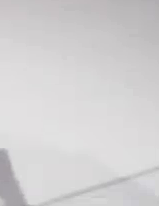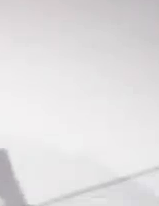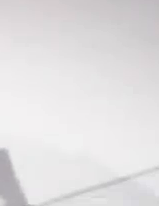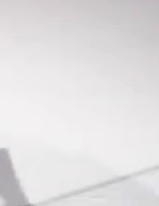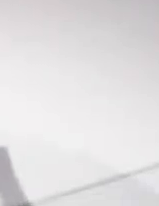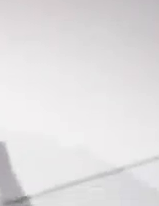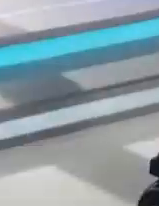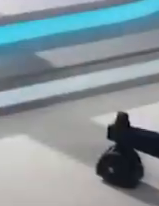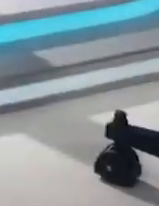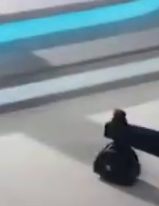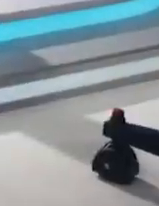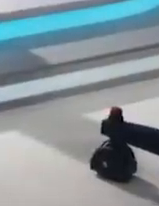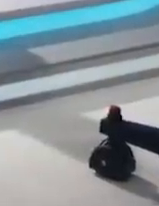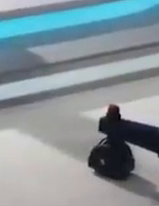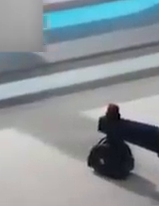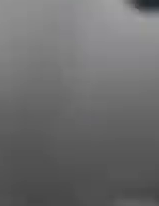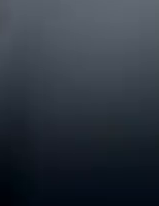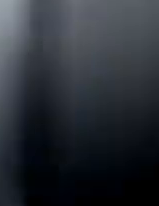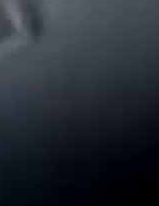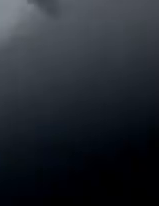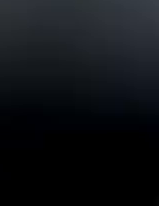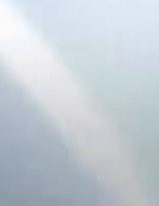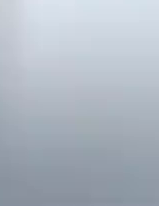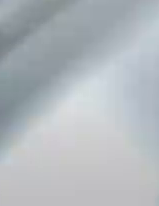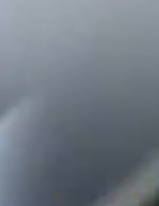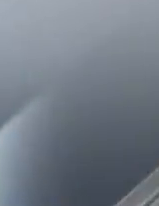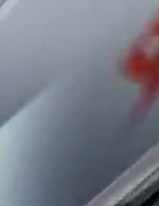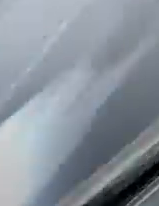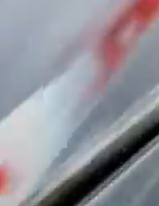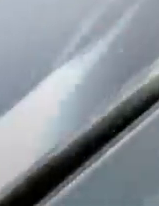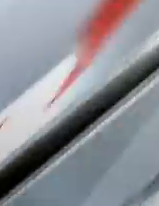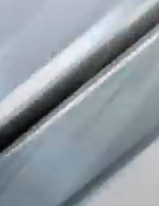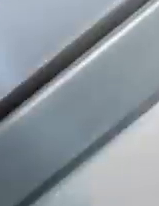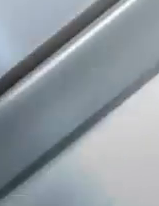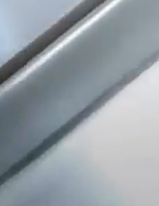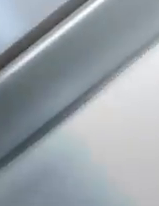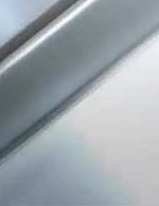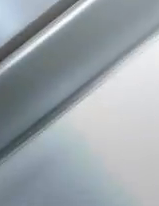Live mula sa GMA Network Center, Go ang 24 Oras.